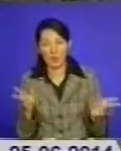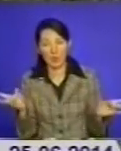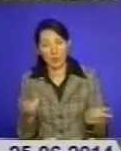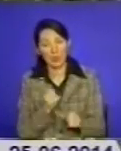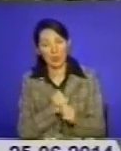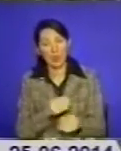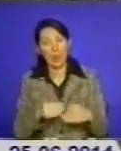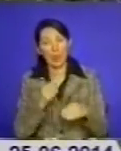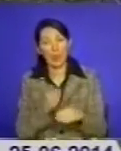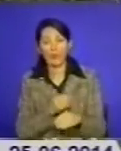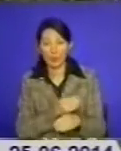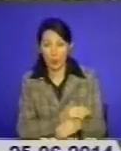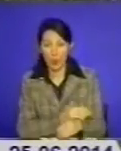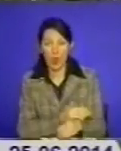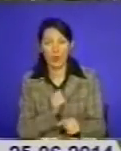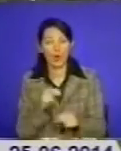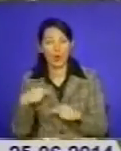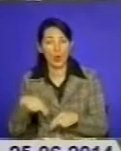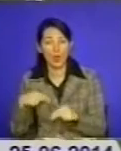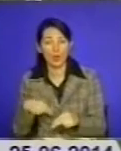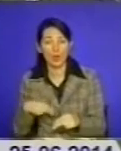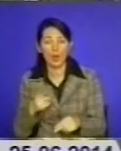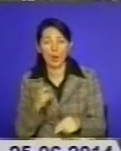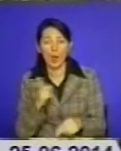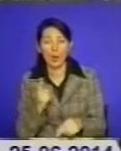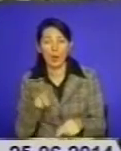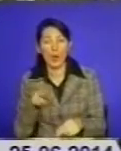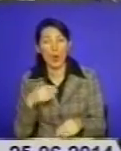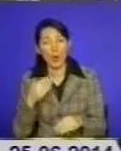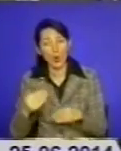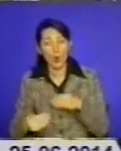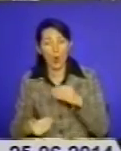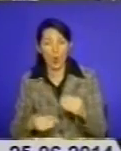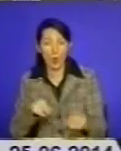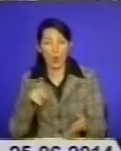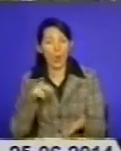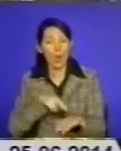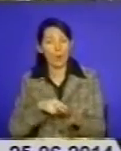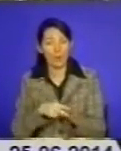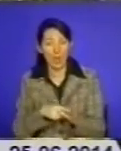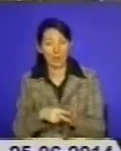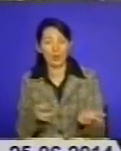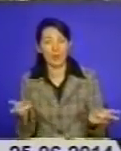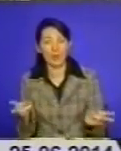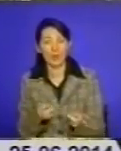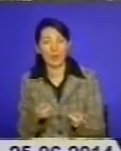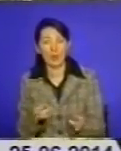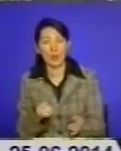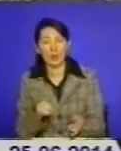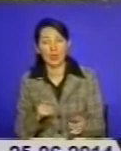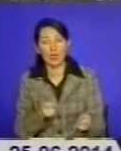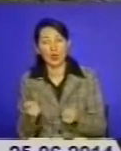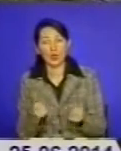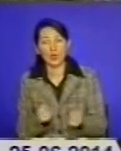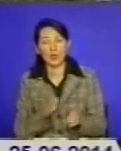поступова, однозначно робота, це має бути по кроку, попланово, і, напевно, має бути, все-таки ми маємо керуватися не